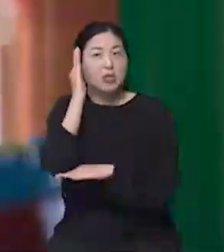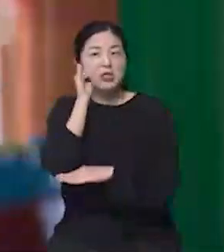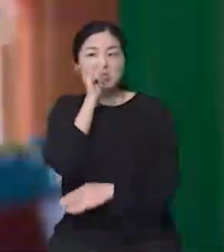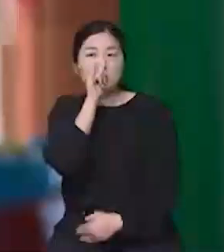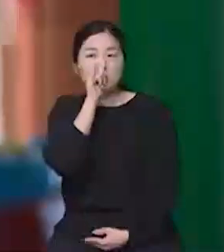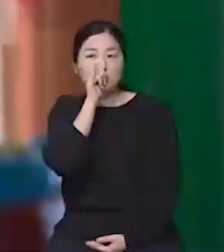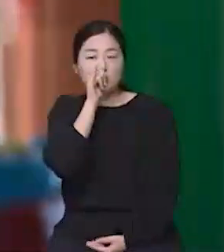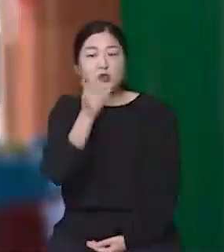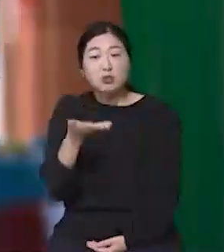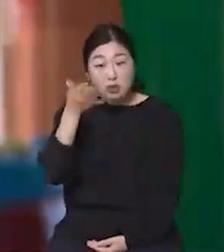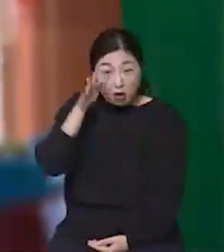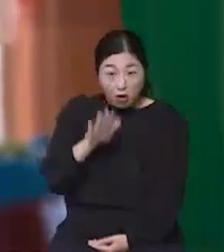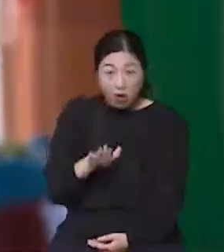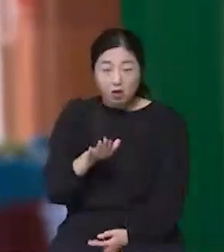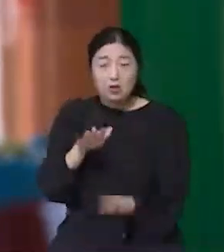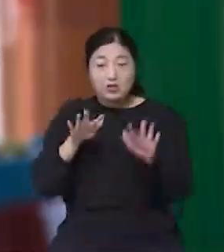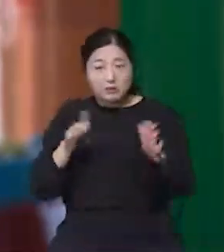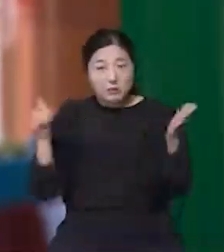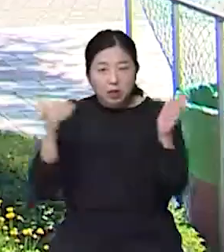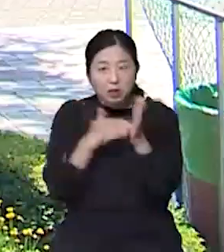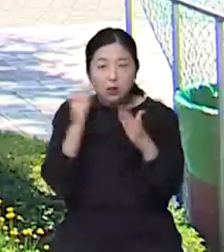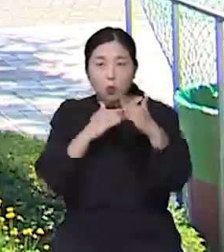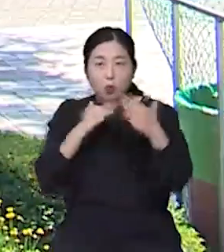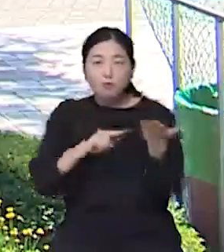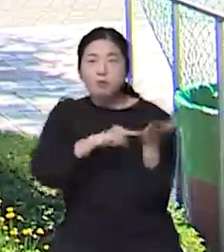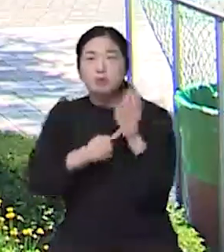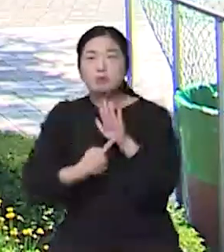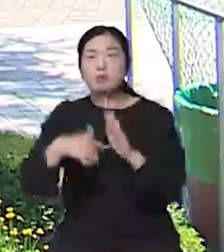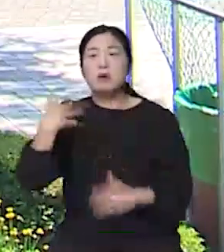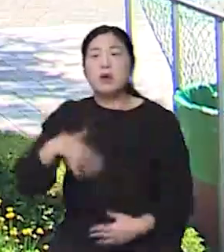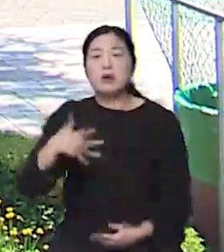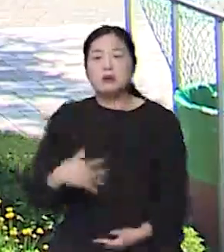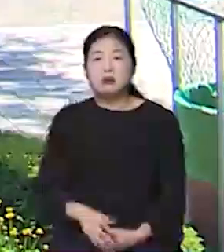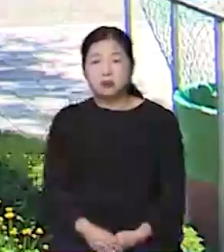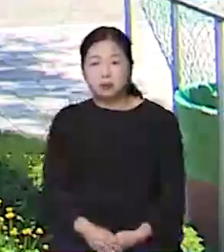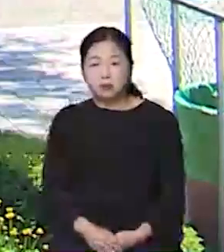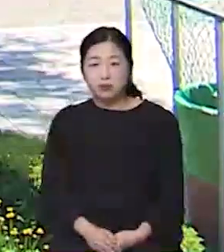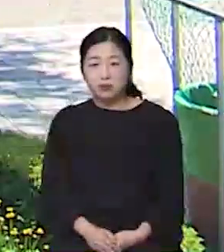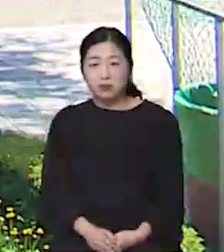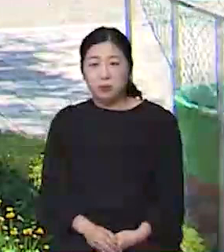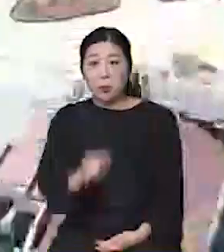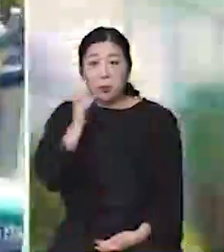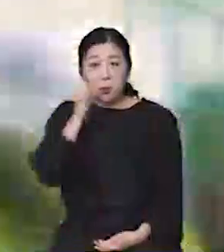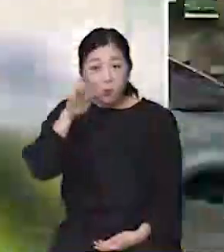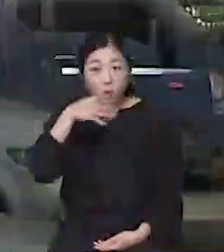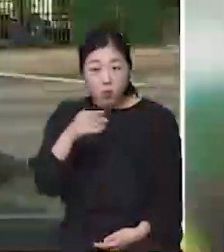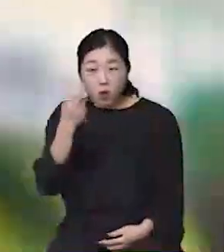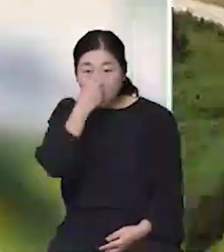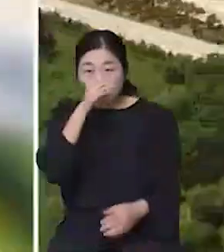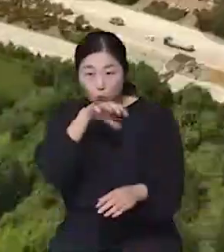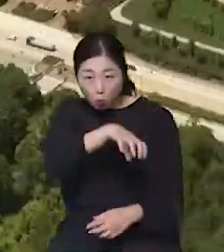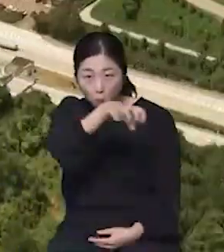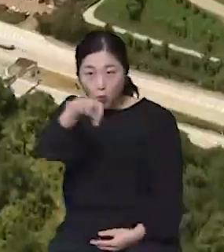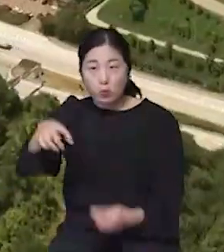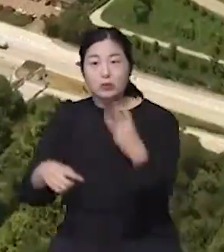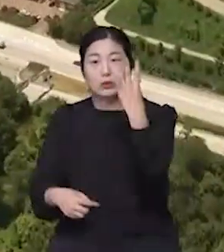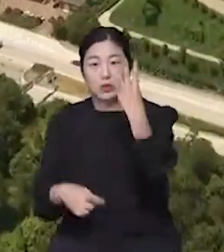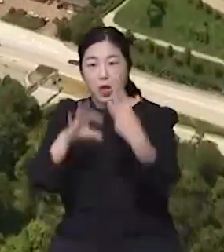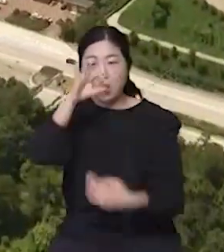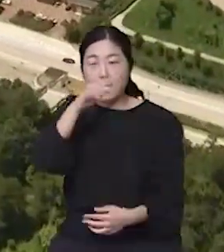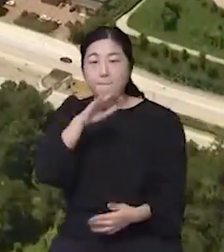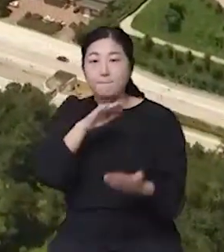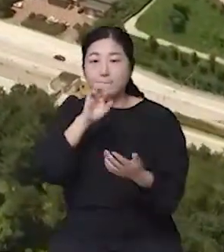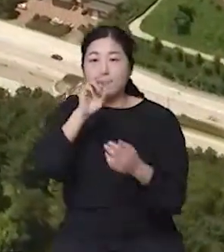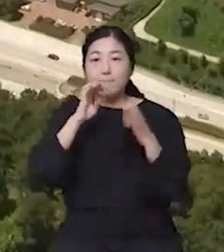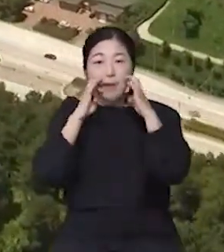던졌습니다. 하지만 아직까지 공식적인 발표는 없습니다. 롯데가 검토 중인 곳은 우치공원